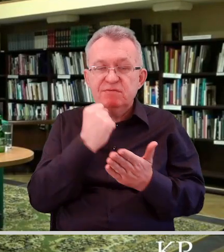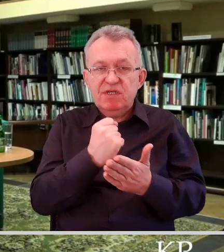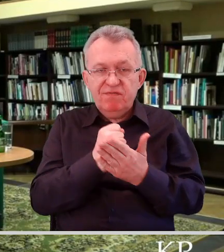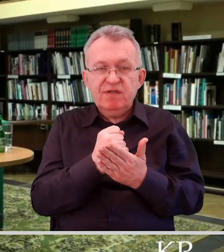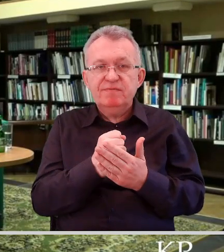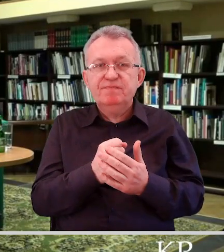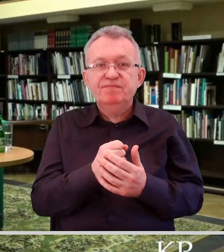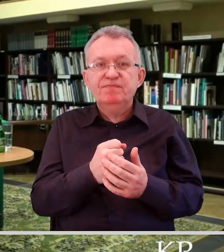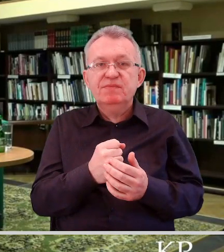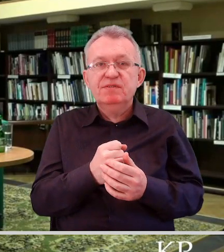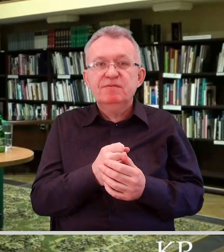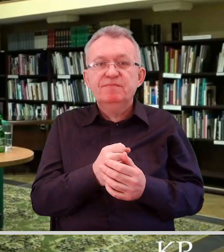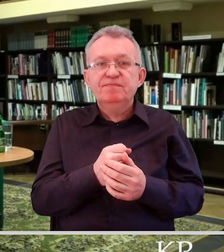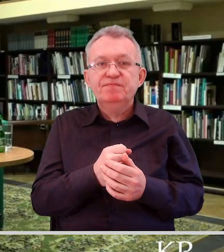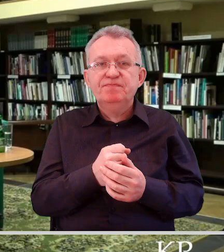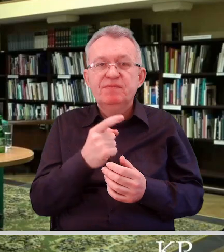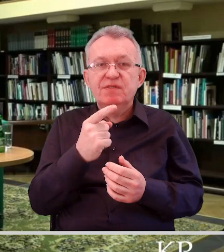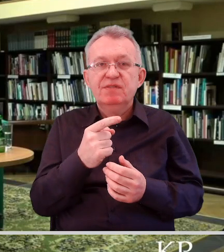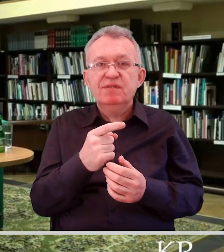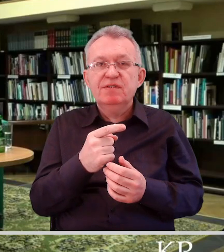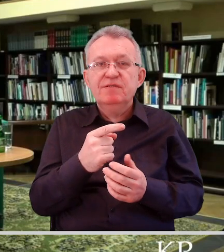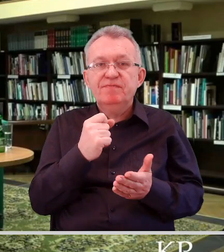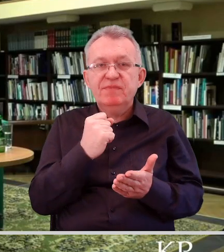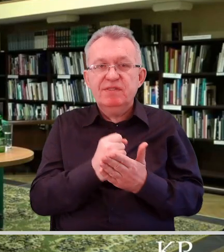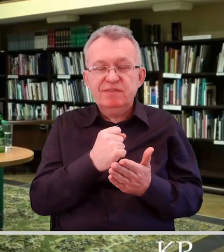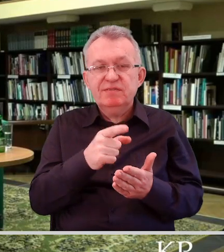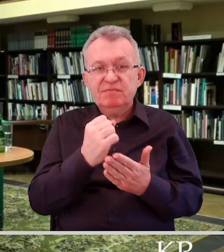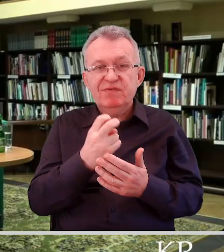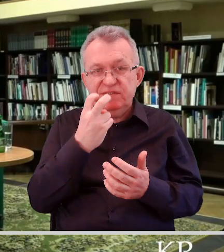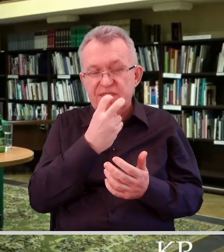zainteresowania, że faktycznie bardzo czuły